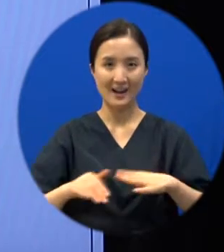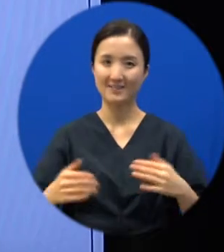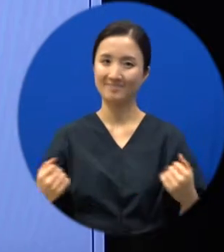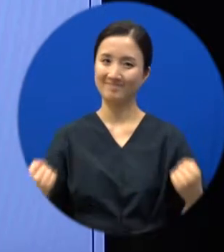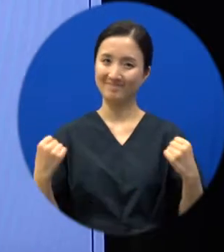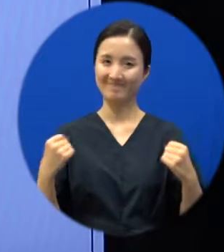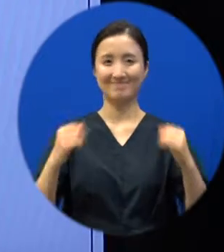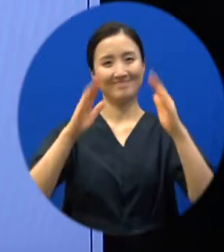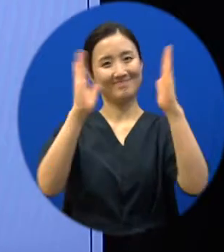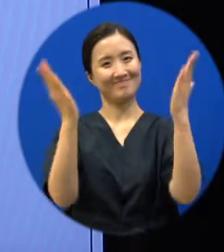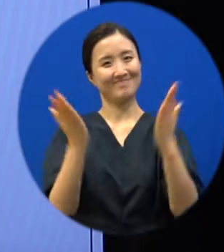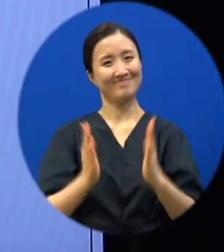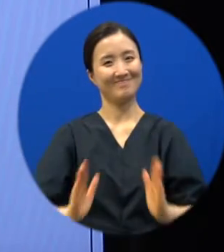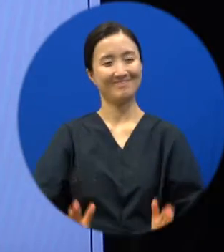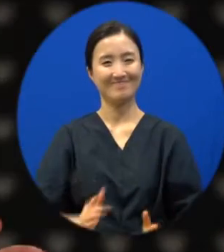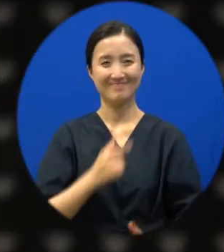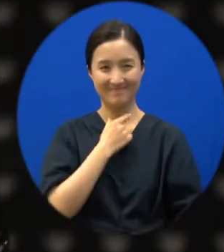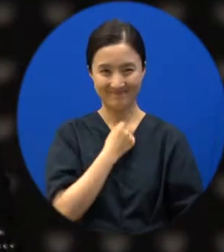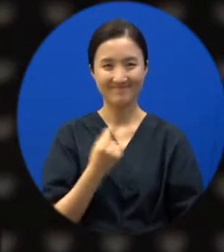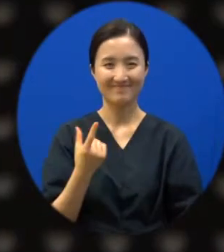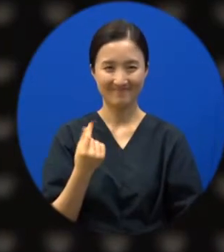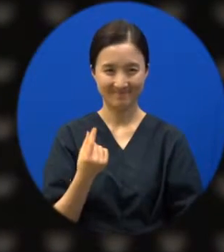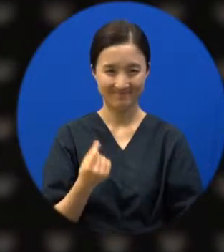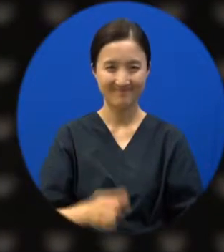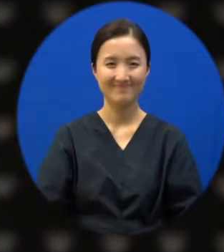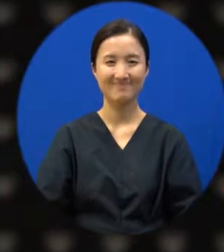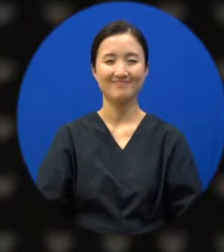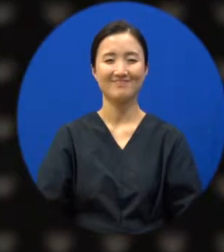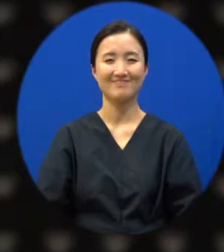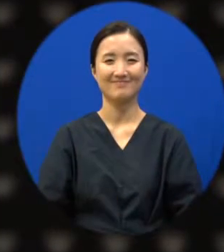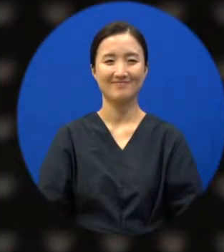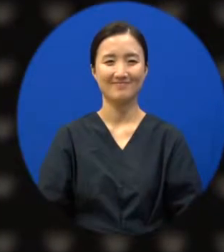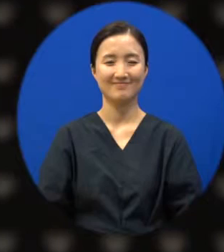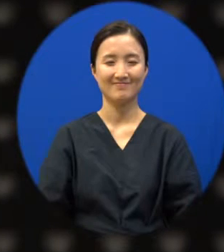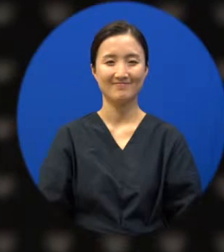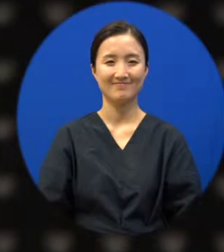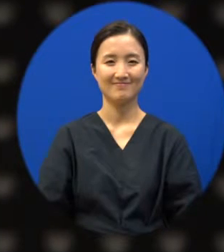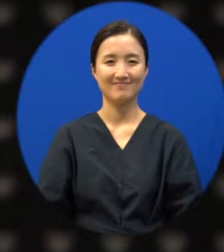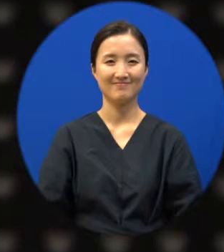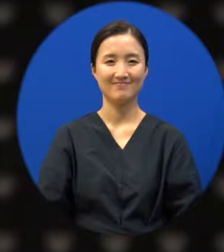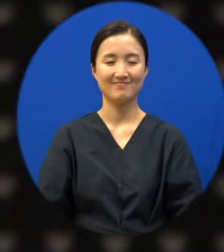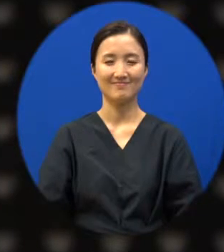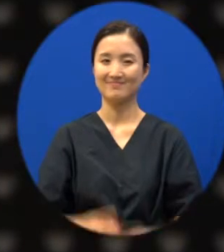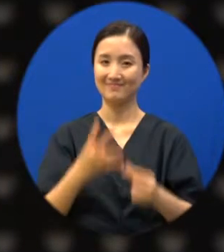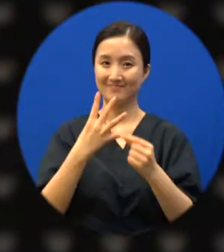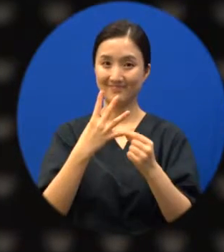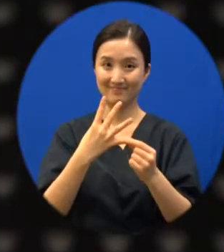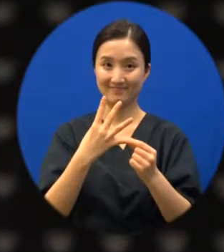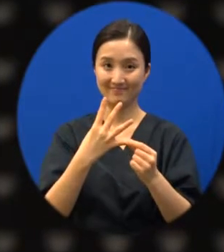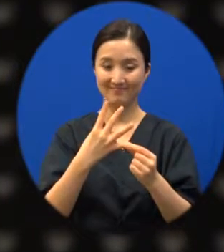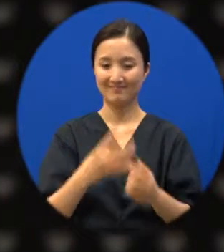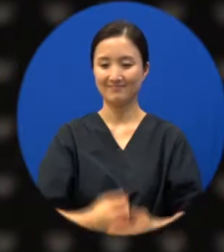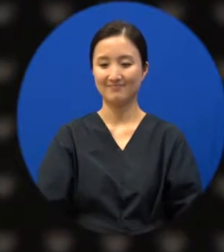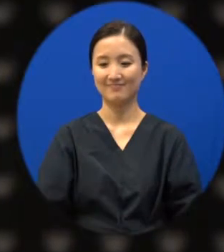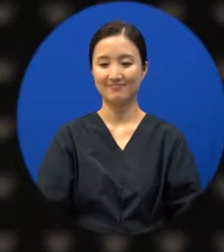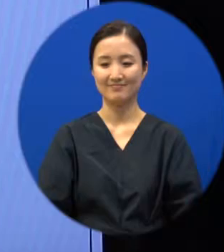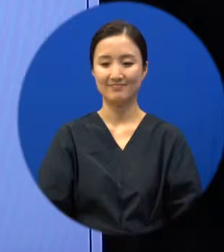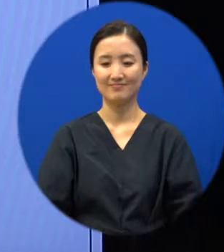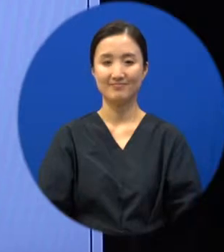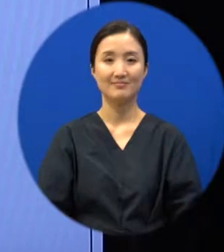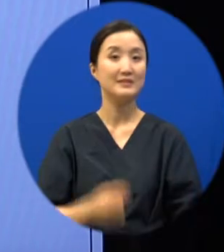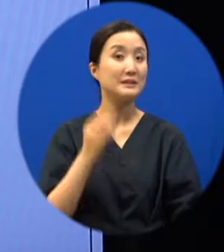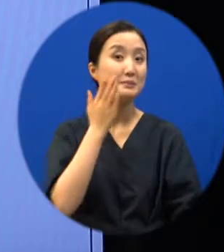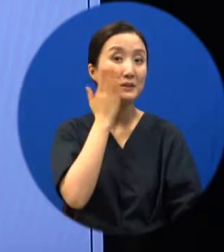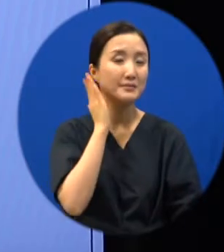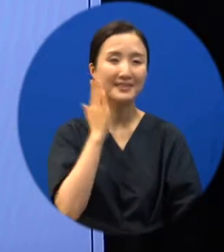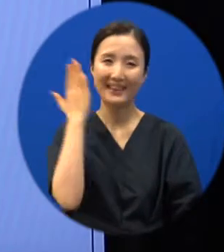이거 원하시죠? 네. 우리 모두의 소원이죠? 네. 네, 균형 잡힌 체형. 자, 네 번째.